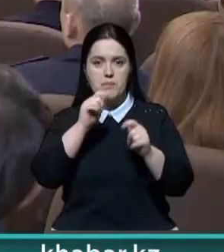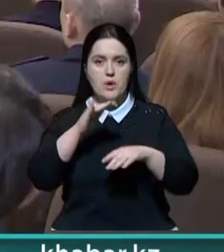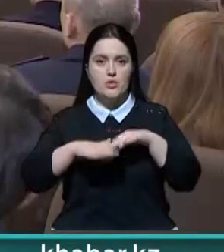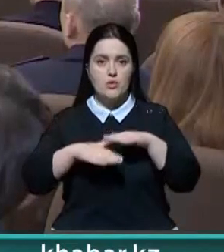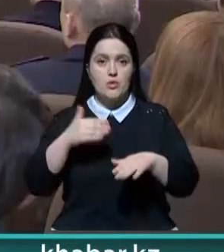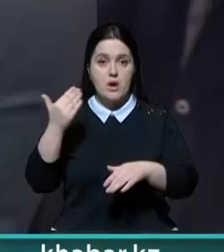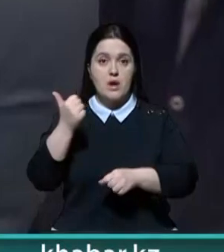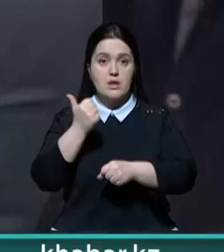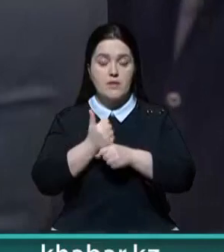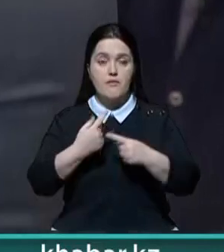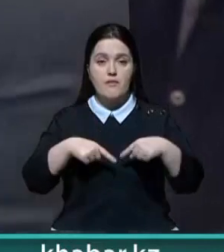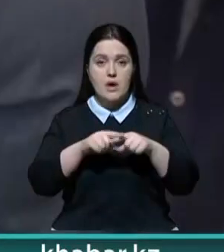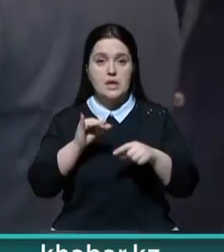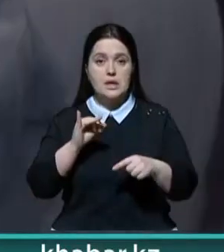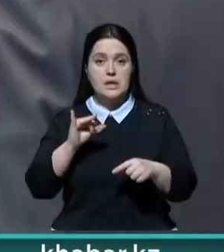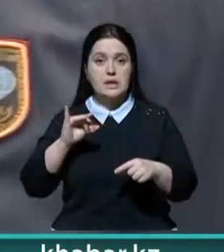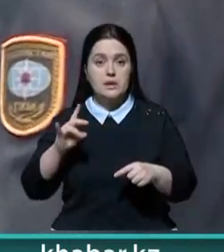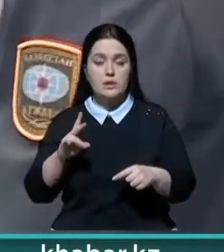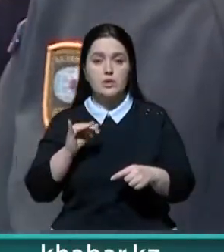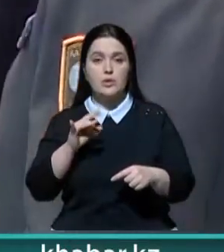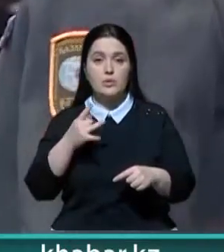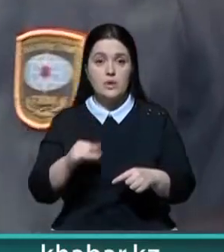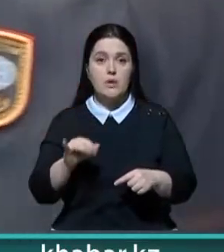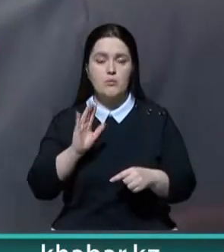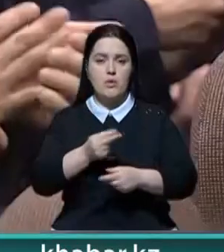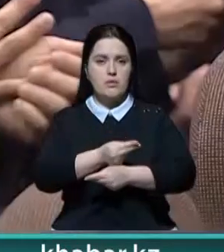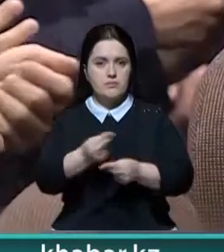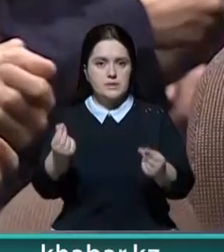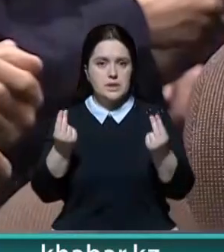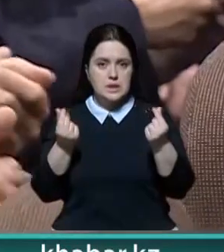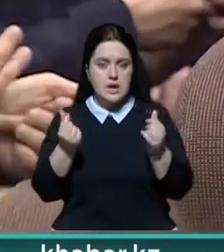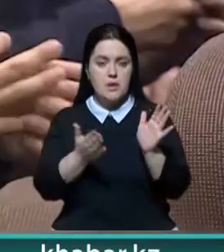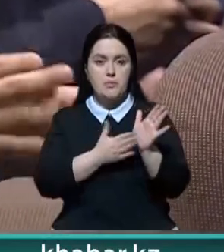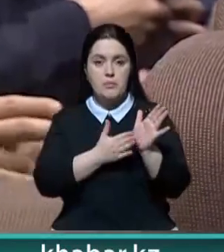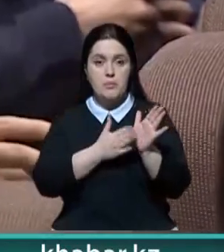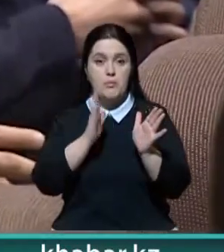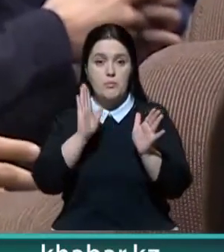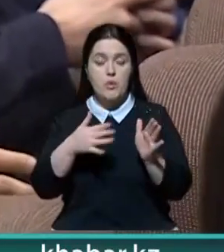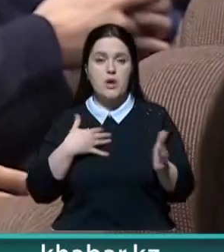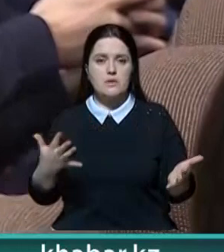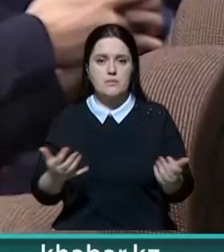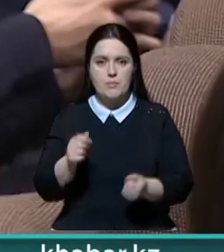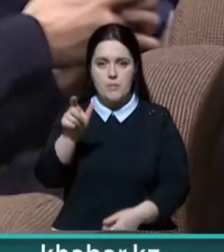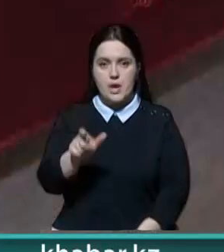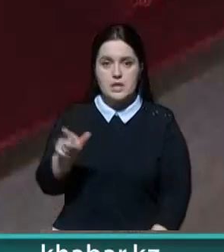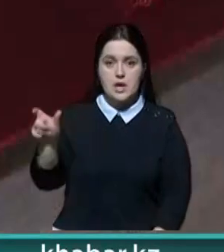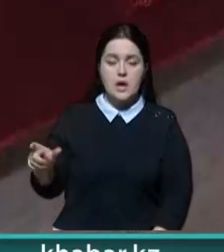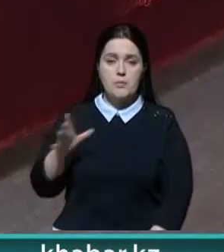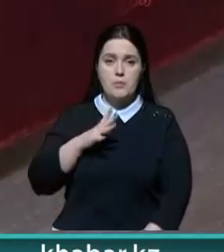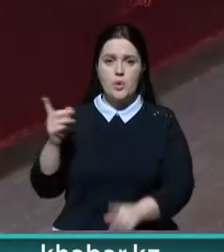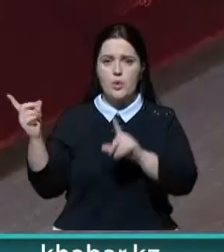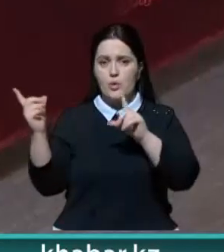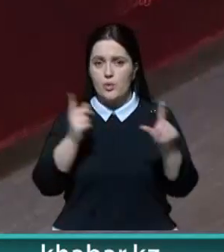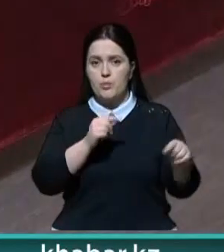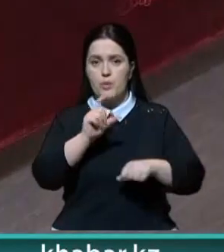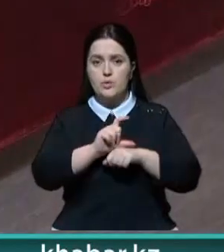рук главы ведомства Юрия Ильина. Кроме того, им планируют выплатить денежное вознаграждение. Напомню, наши спасатели покинули Турцию